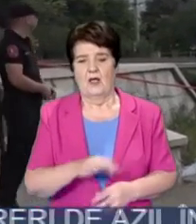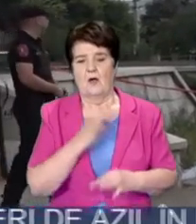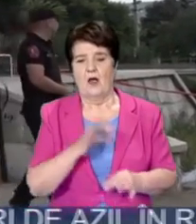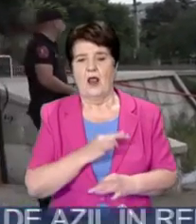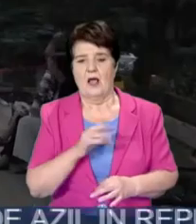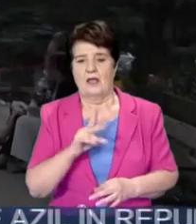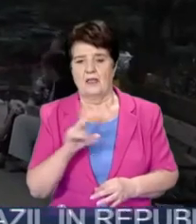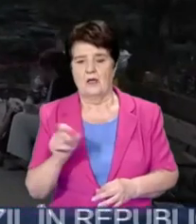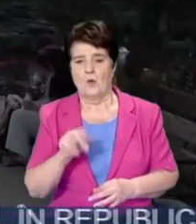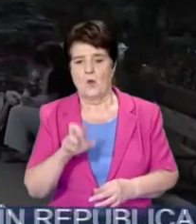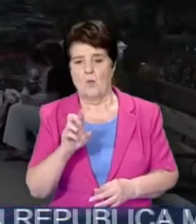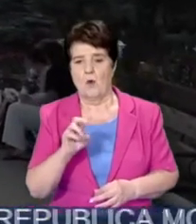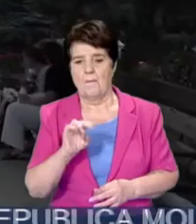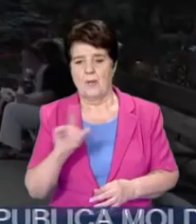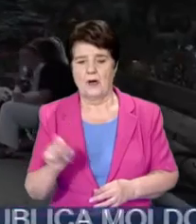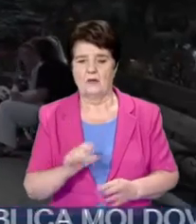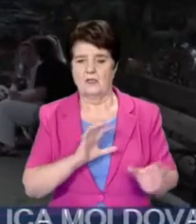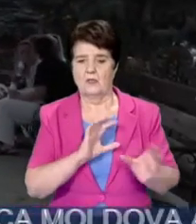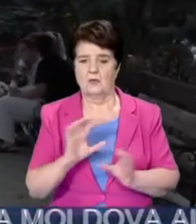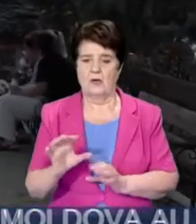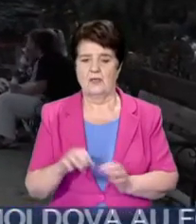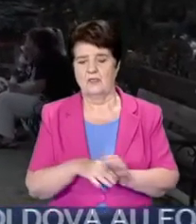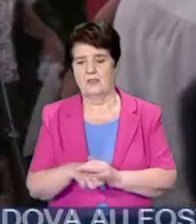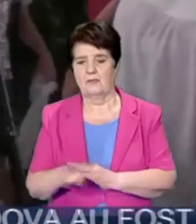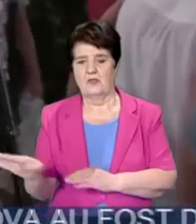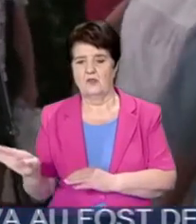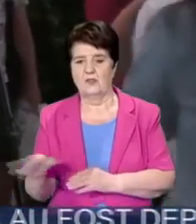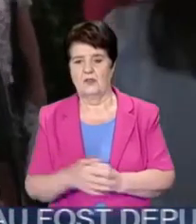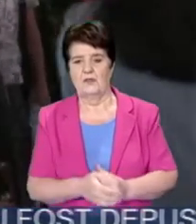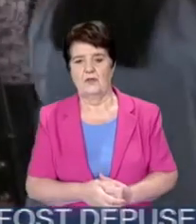bombă. Am urmat măsurile de siguranță și am ieșit din clădire.